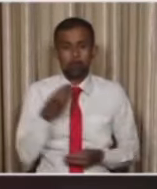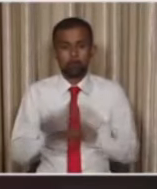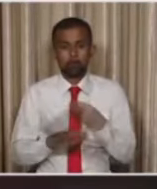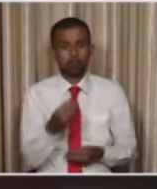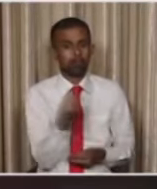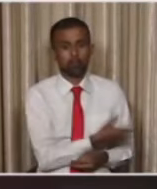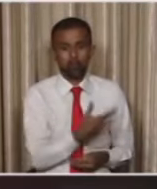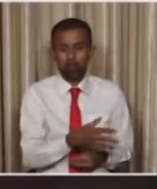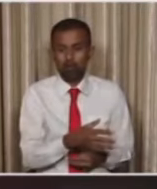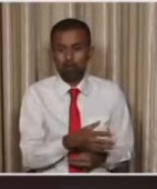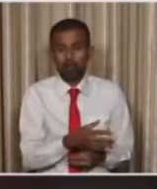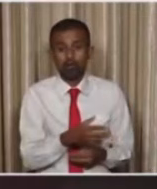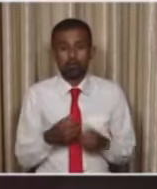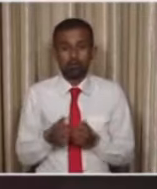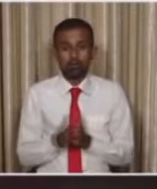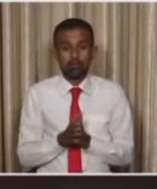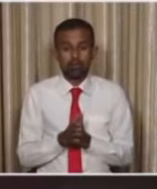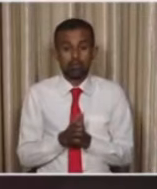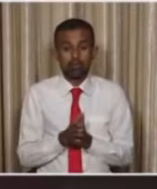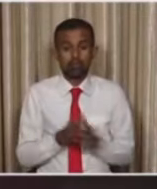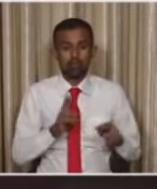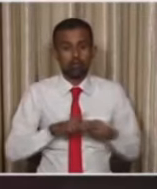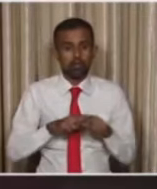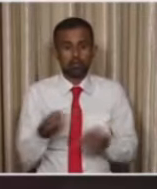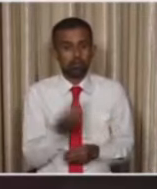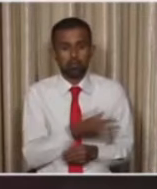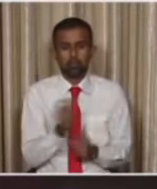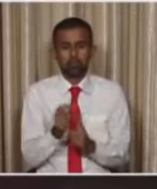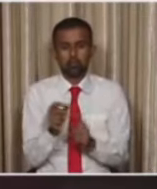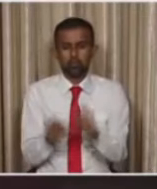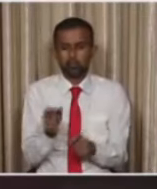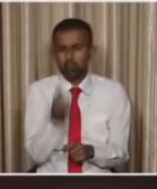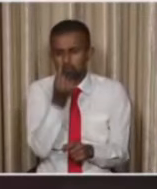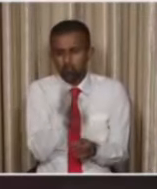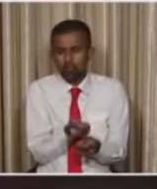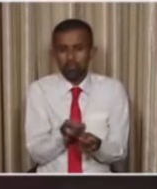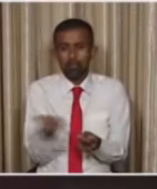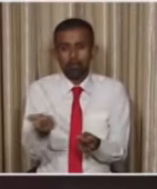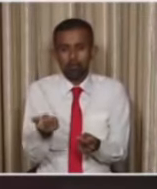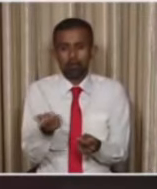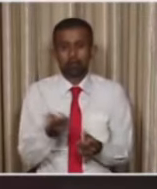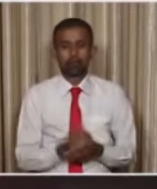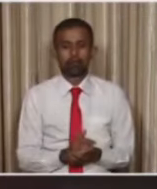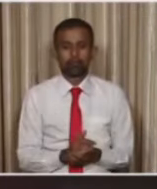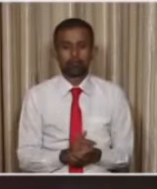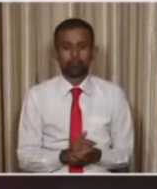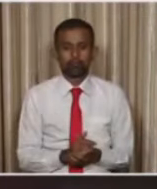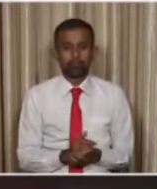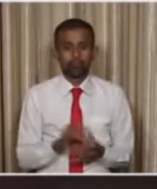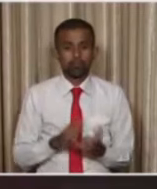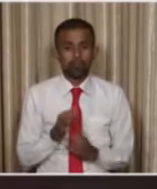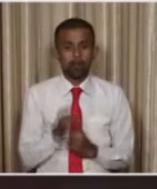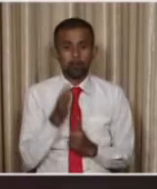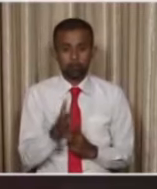බෙදුවා, තමන්ගේ සර්කල් එකයට බෙදාගත්තා. පොඩි මිනිස්සුන්ට කං හැන්දෙන් තමයි බෙදුවේ. කං හැන්දෙන් උත් බෙදුවේ නැහැ සමහරු. හැබැයි සජිත්